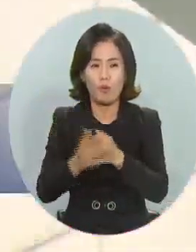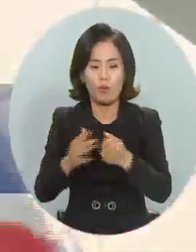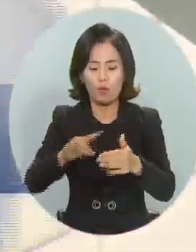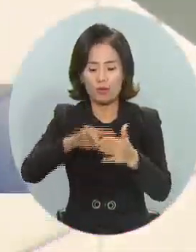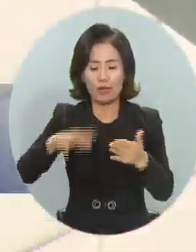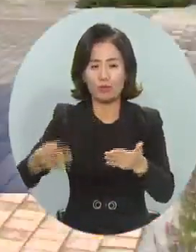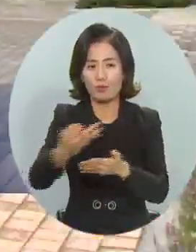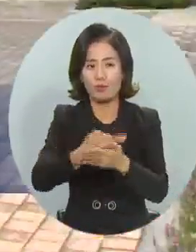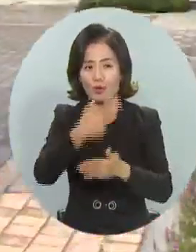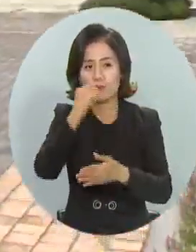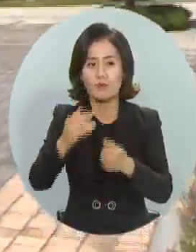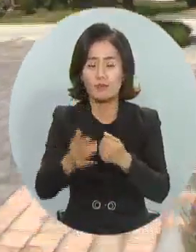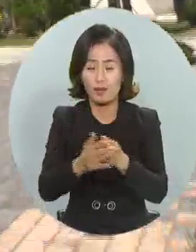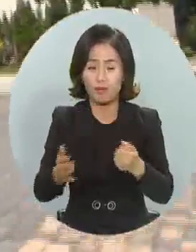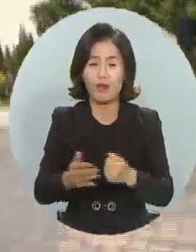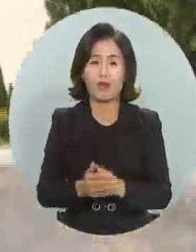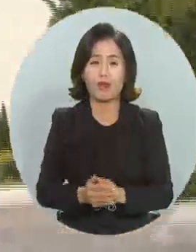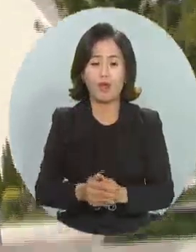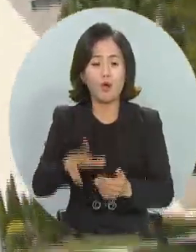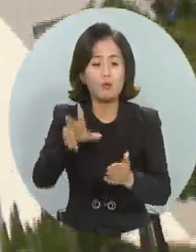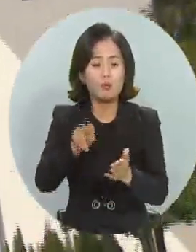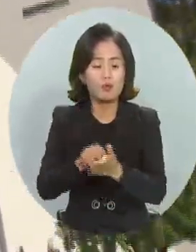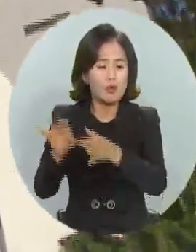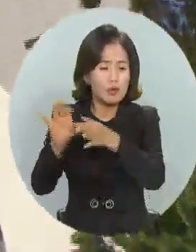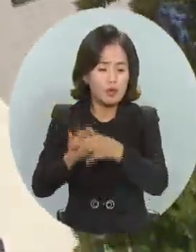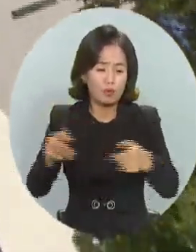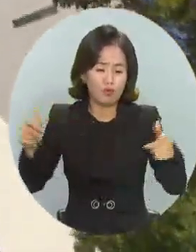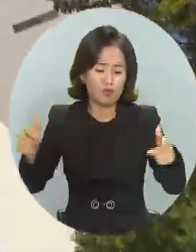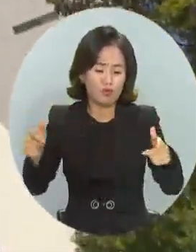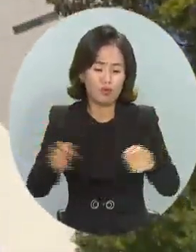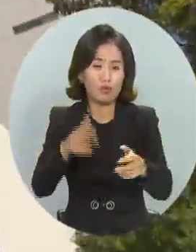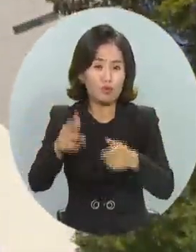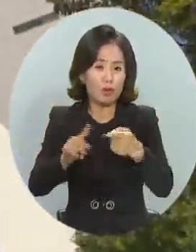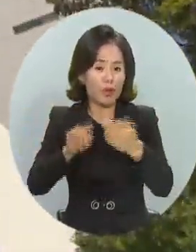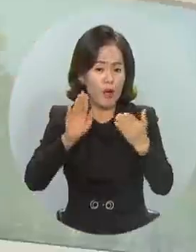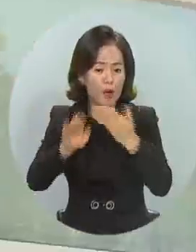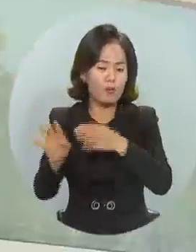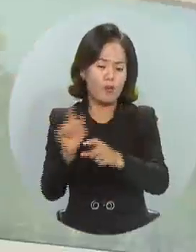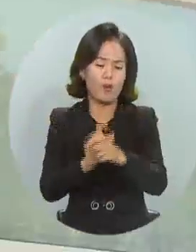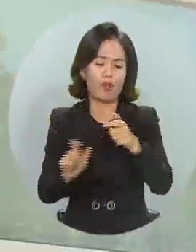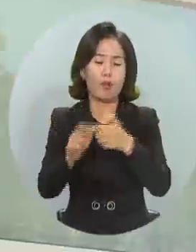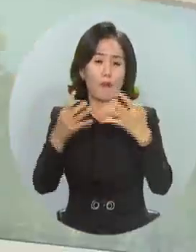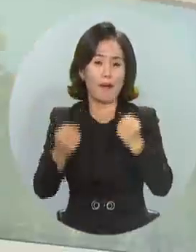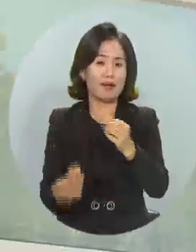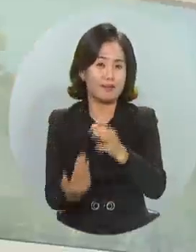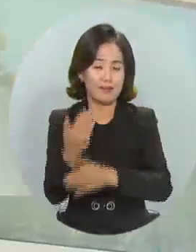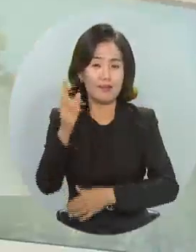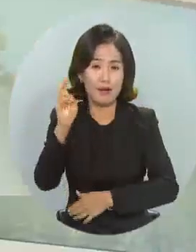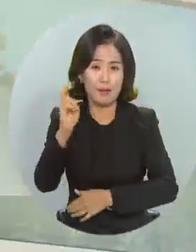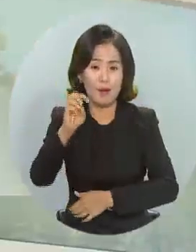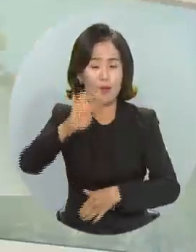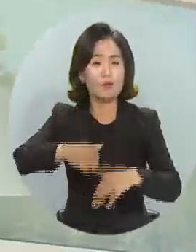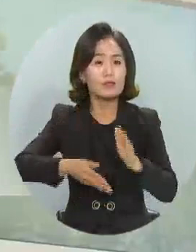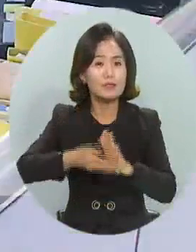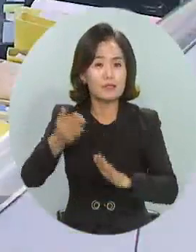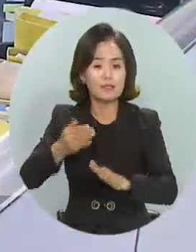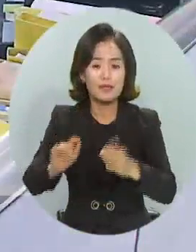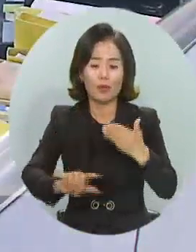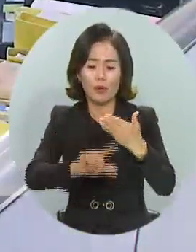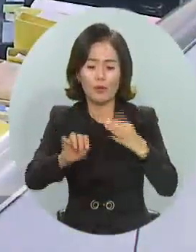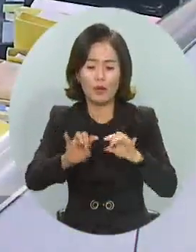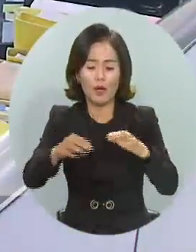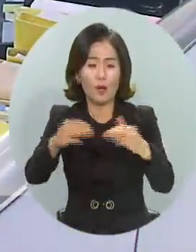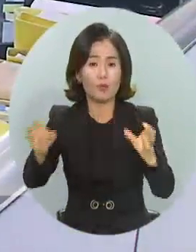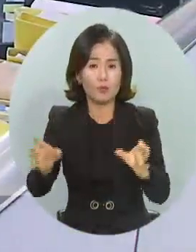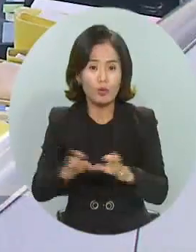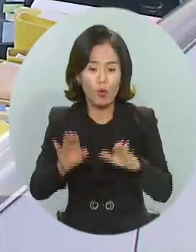것보다는 단계적으로. 문제는 이런 식으로 축소되는 사업들이 앞으로 잇따를 것이라는 점입니다. 광주시는 지난달 각